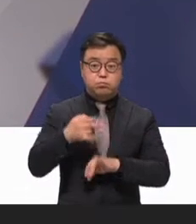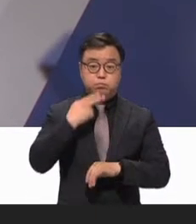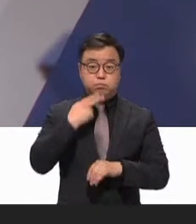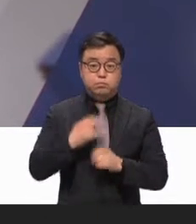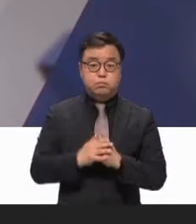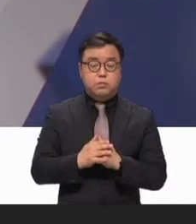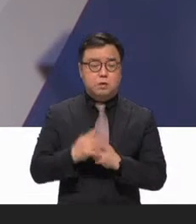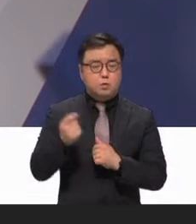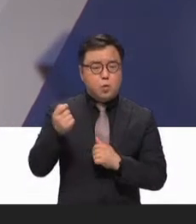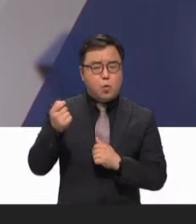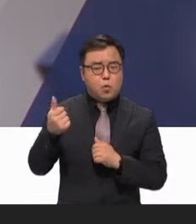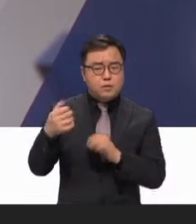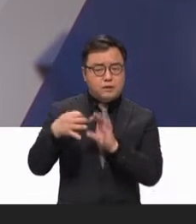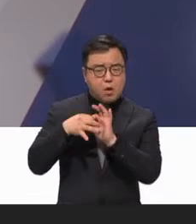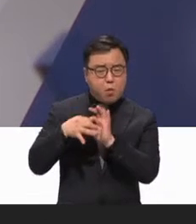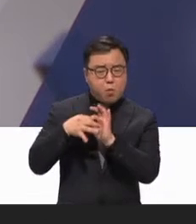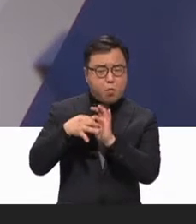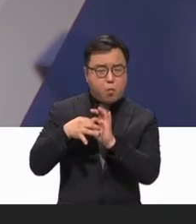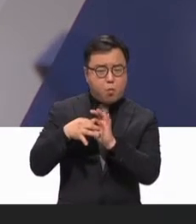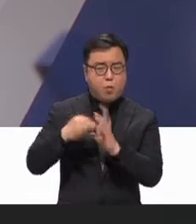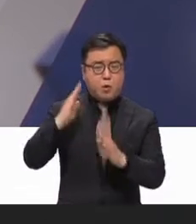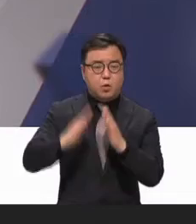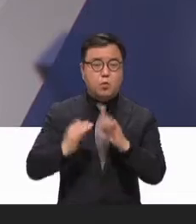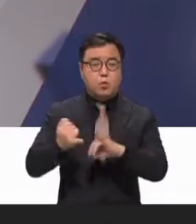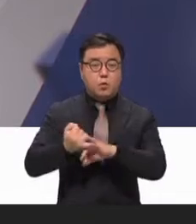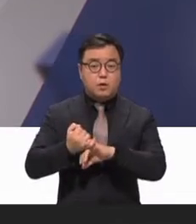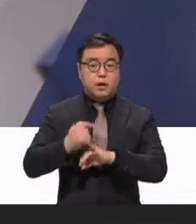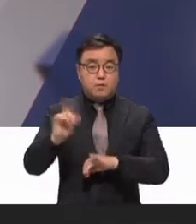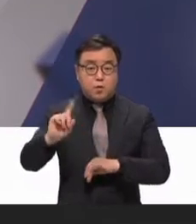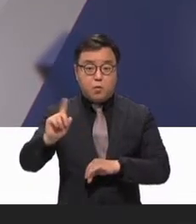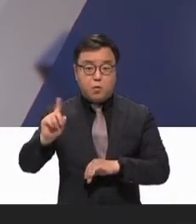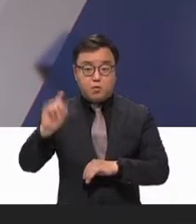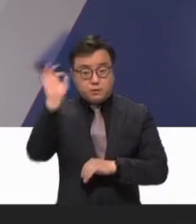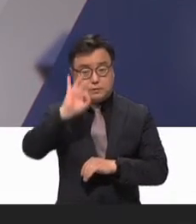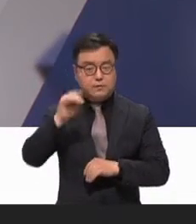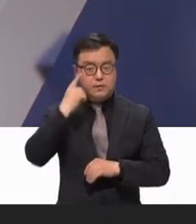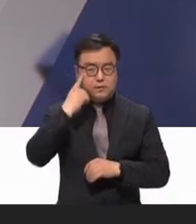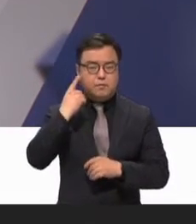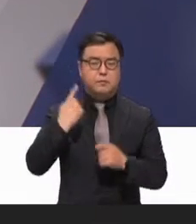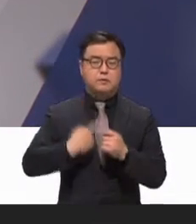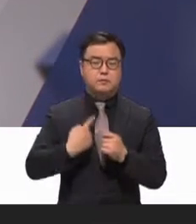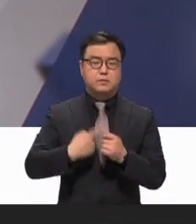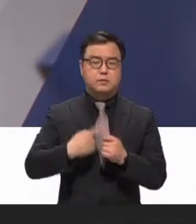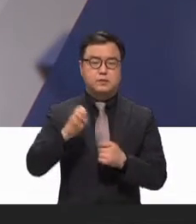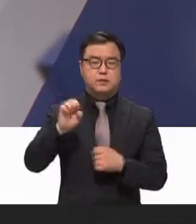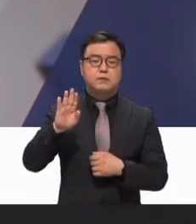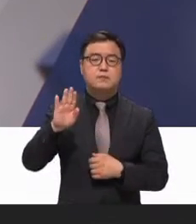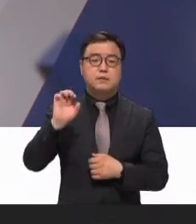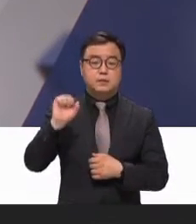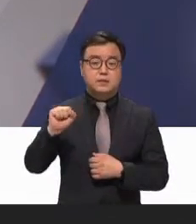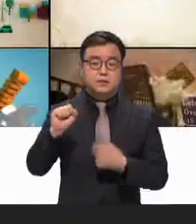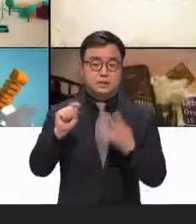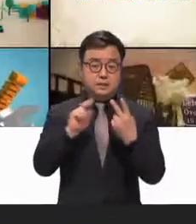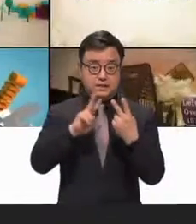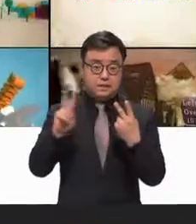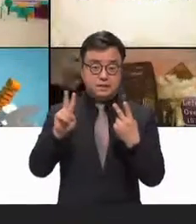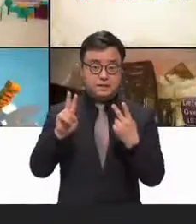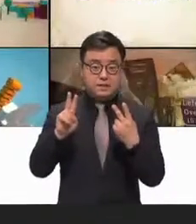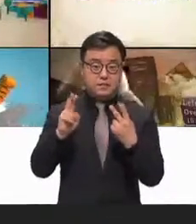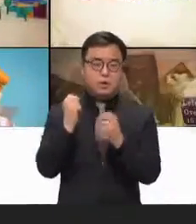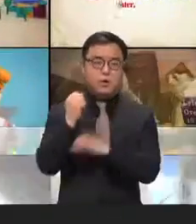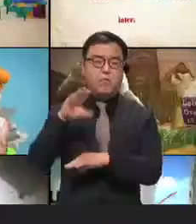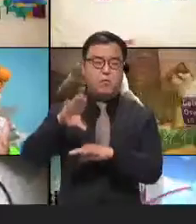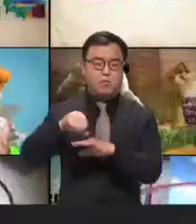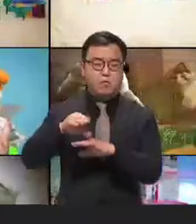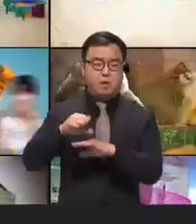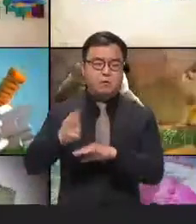조금이나마 관련된 공약을 좀 찾아보니까요. 네. 첫째로 이제 EBS ETV의 본방송을 조기에 실시하겠다. 그리고 그 기대 효과를